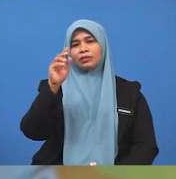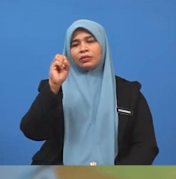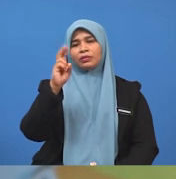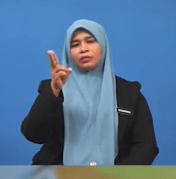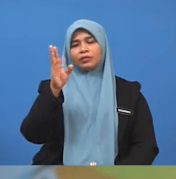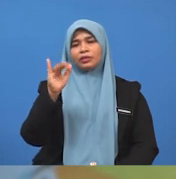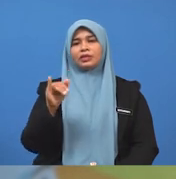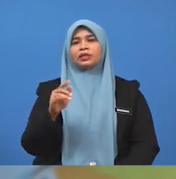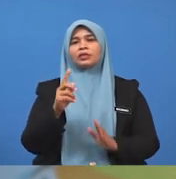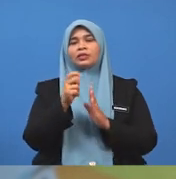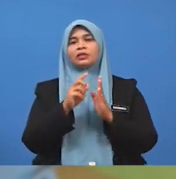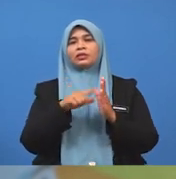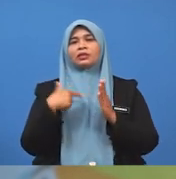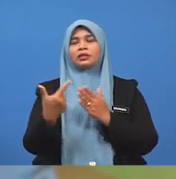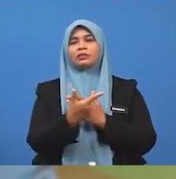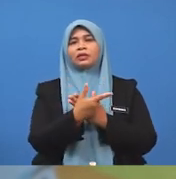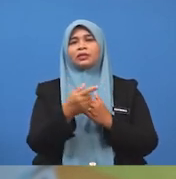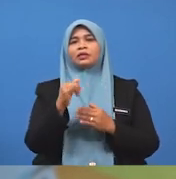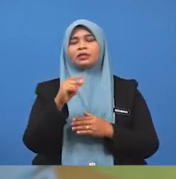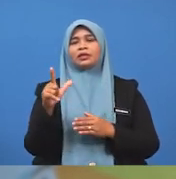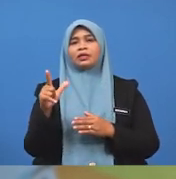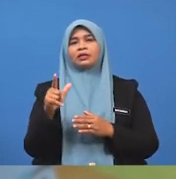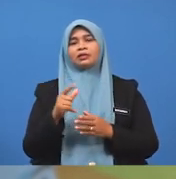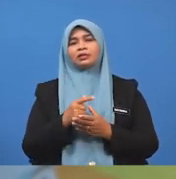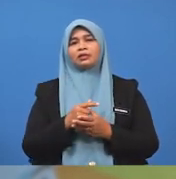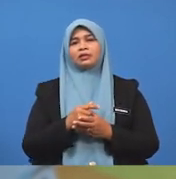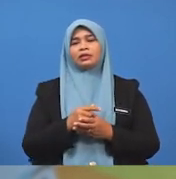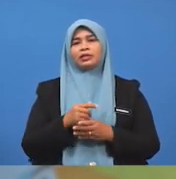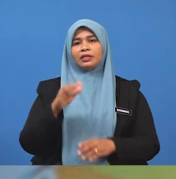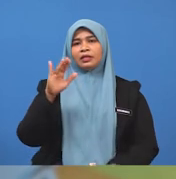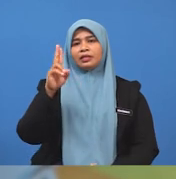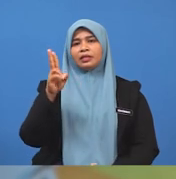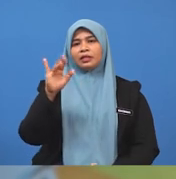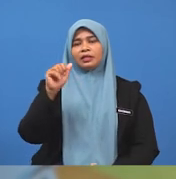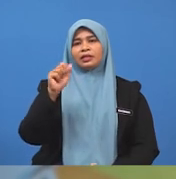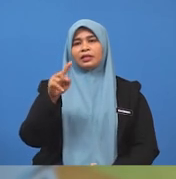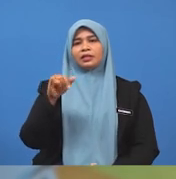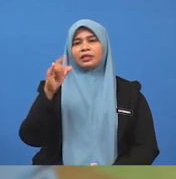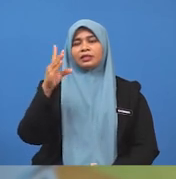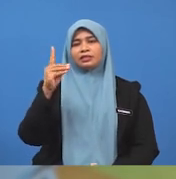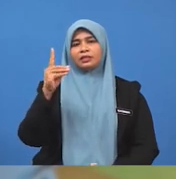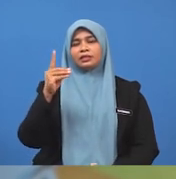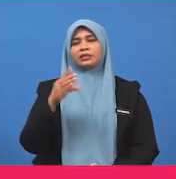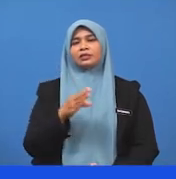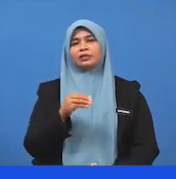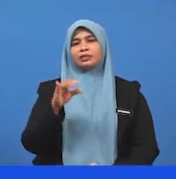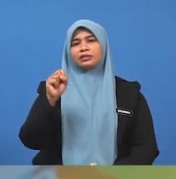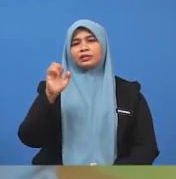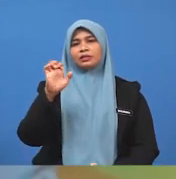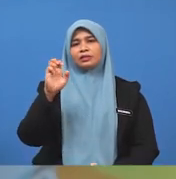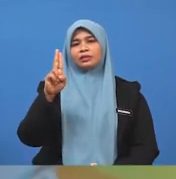ialah ia bin Harun as Sulami dan sok babi Naj